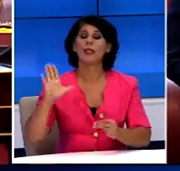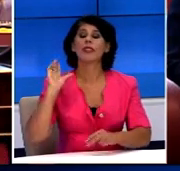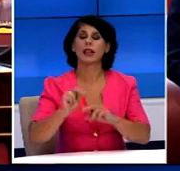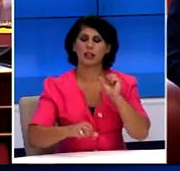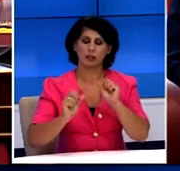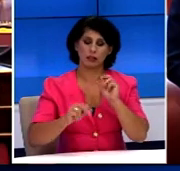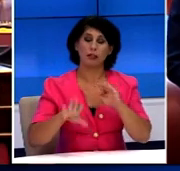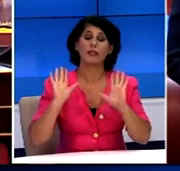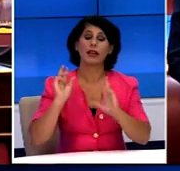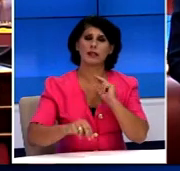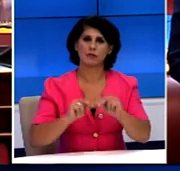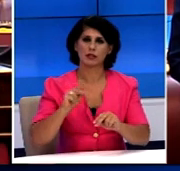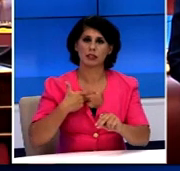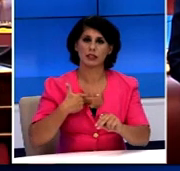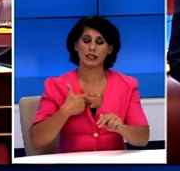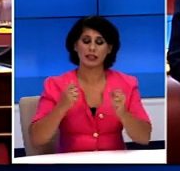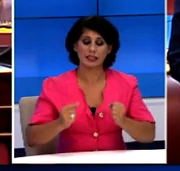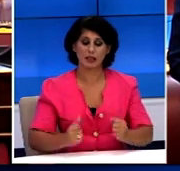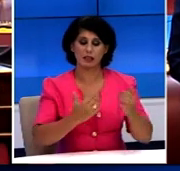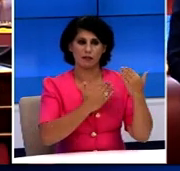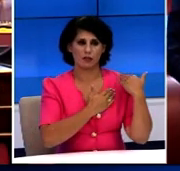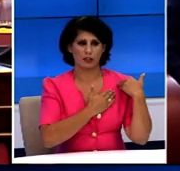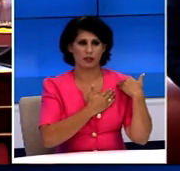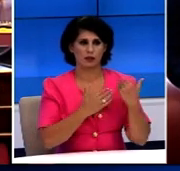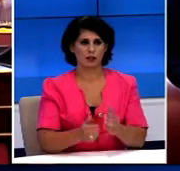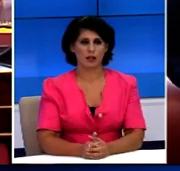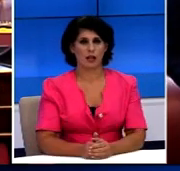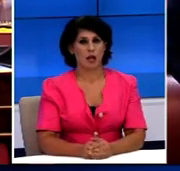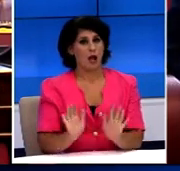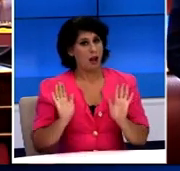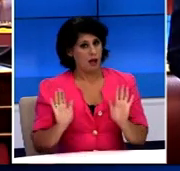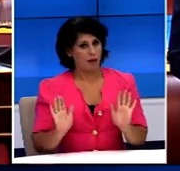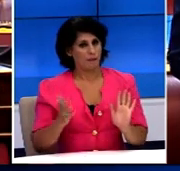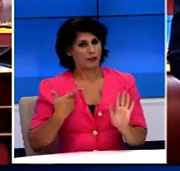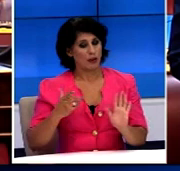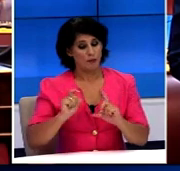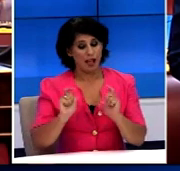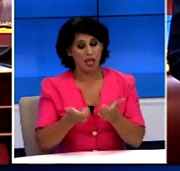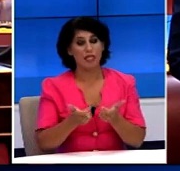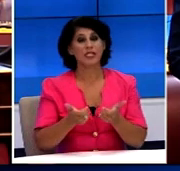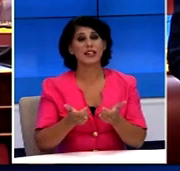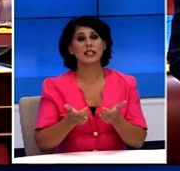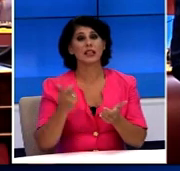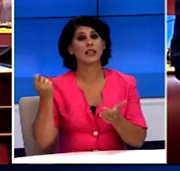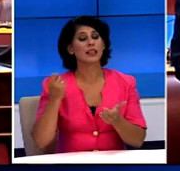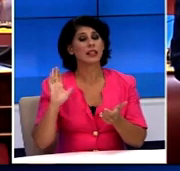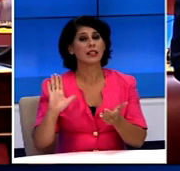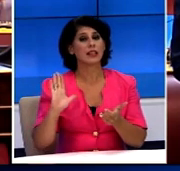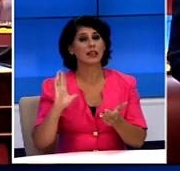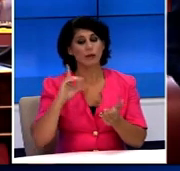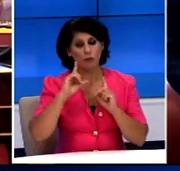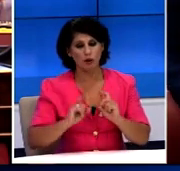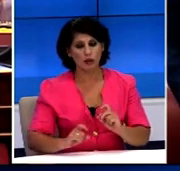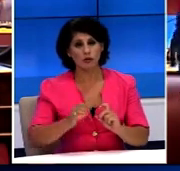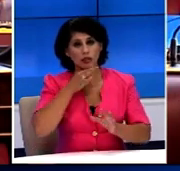σήμερα, γιατί τηρούμε στάση ευθύνης. Αλλά έχουμε εθνική υποχρέωση να επισημάνουμε τους κινδύνους.